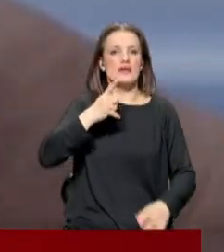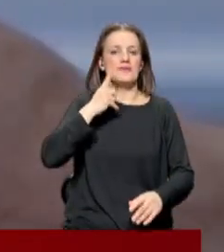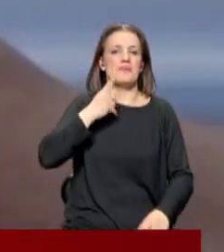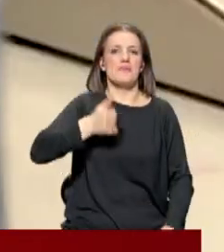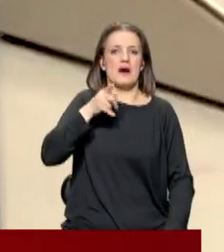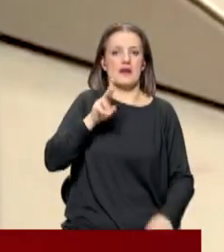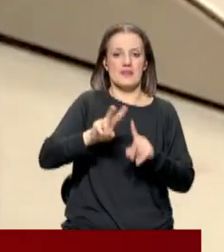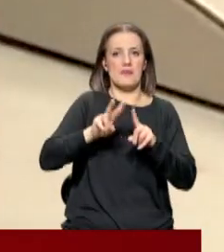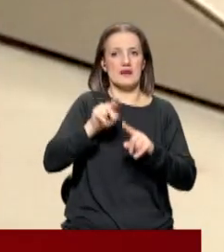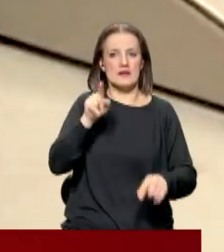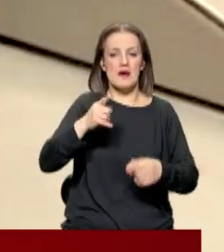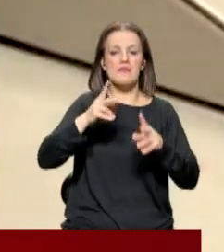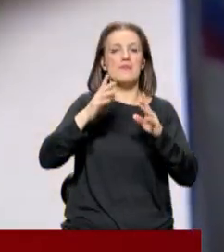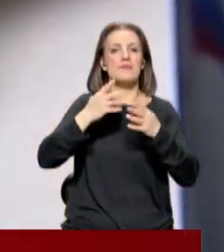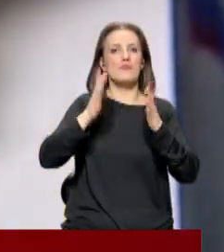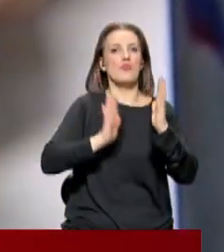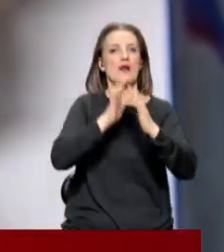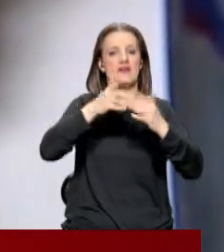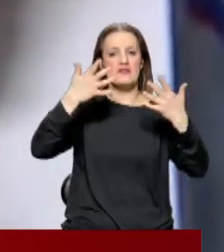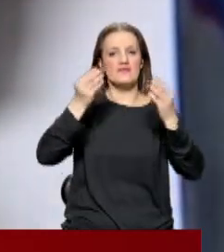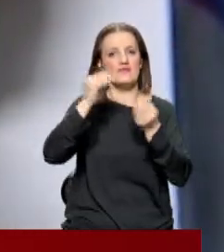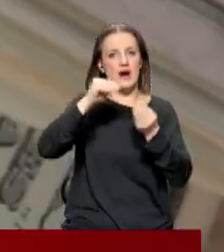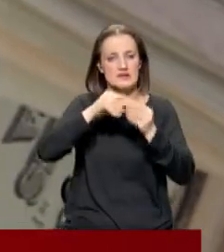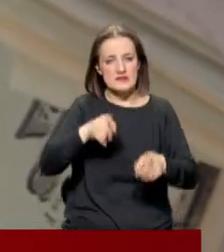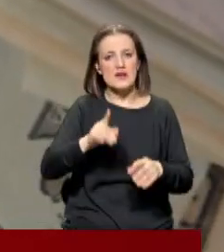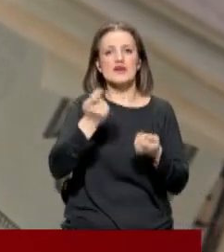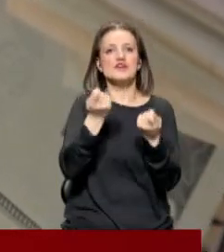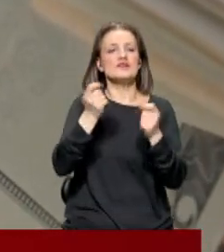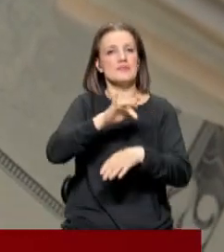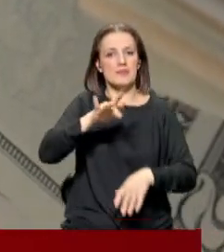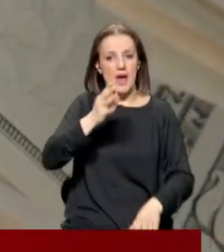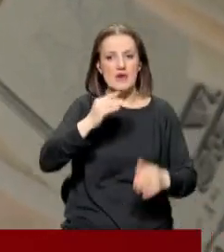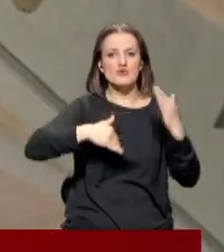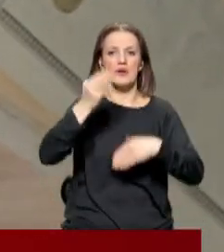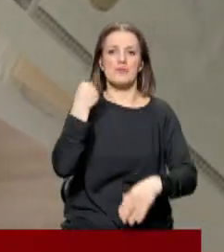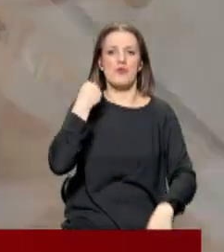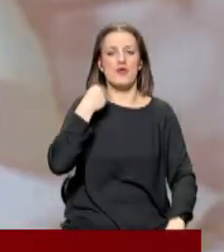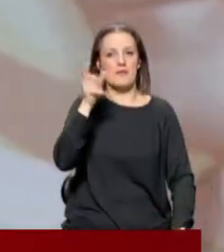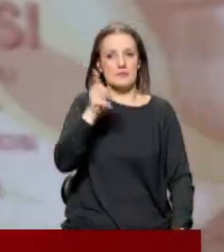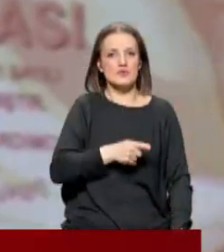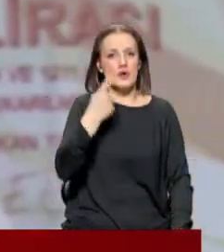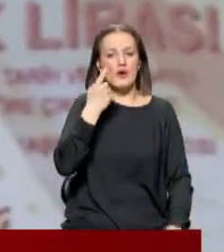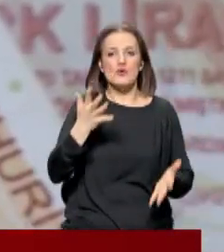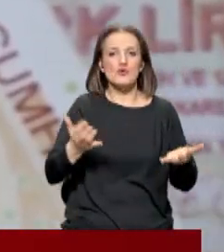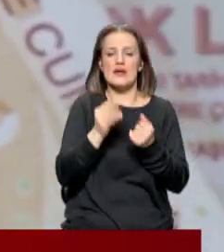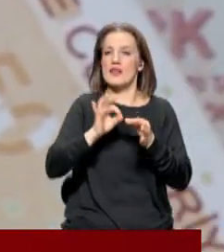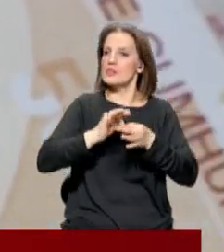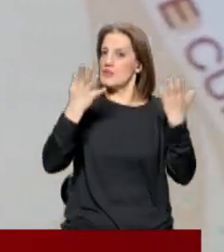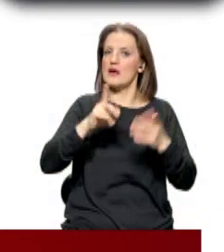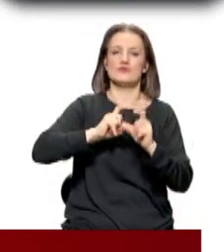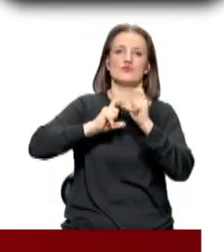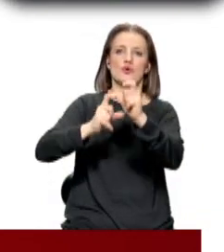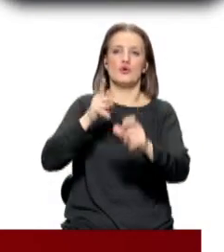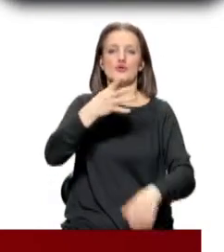Nebati'den. Muhalefet faizi, enflasyonu, işsizliği, en yüksek borçlanma oranlarını hatırlatıp kurtarılan ne sorusunu